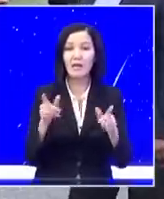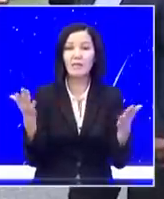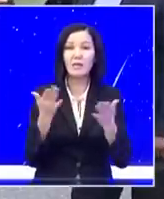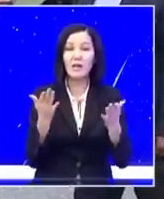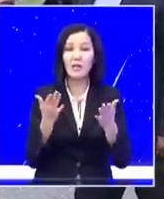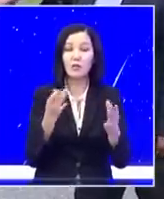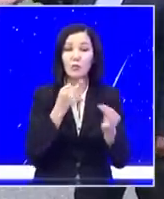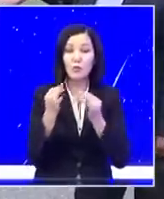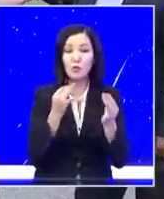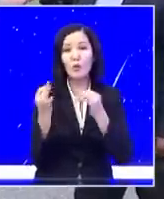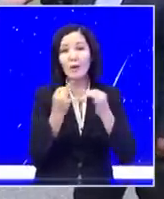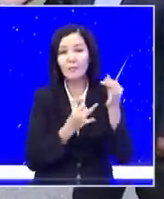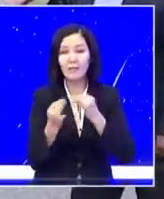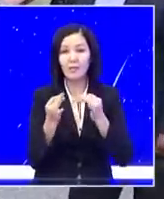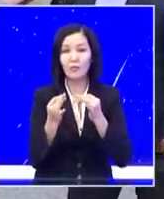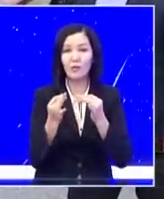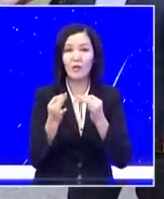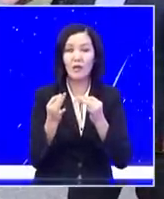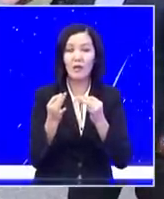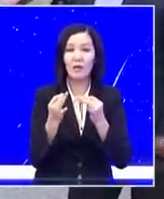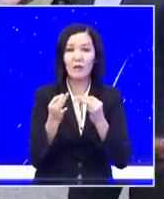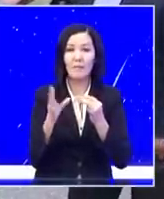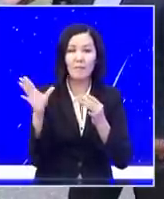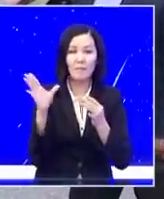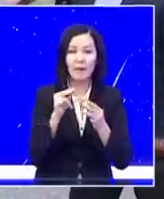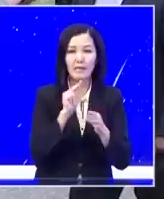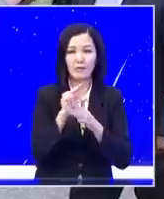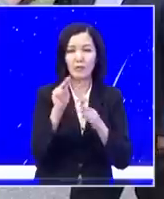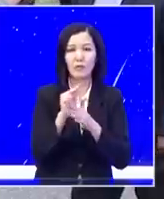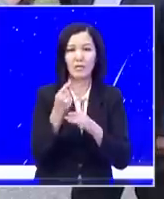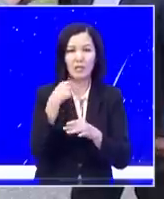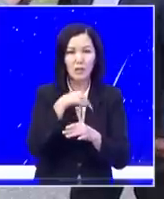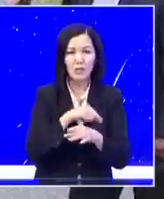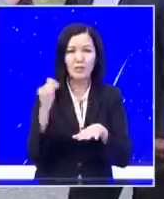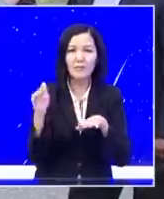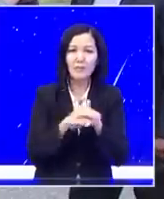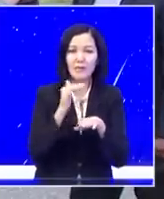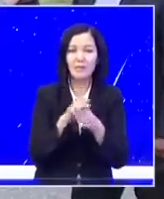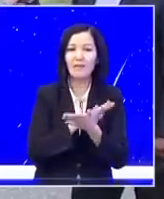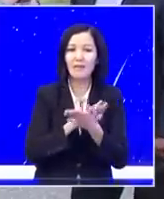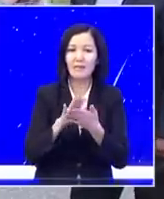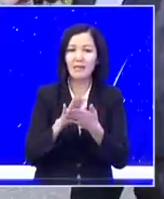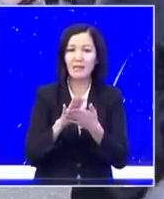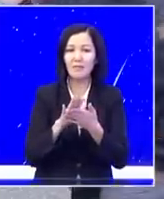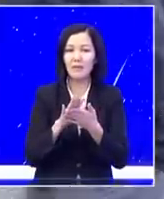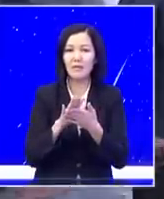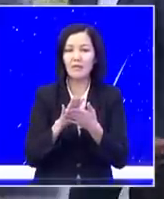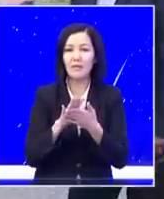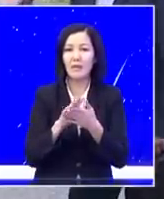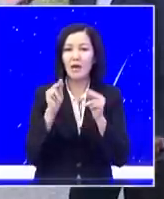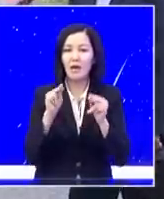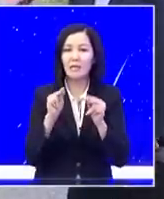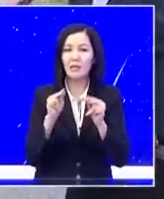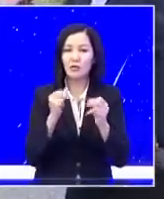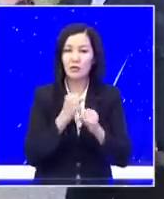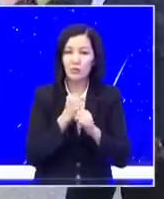табысу, адамдармен қалай сөйлесу, сол жақтарына келген кезде адамның ішкі мейірімімен, ізгілігімен, тазалығымен солай бір жұмысты адал істеуді